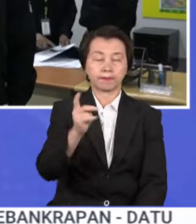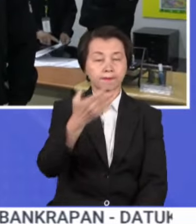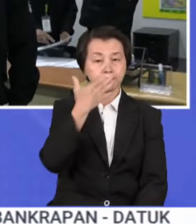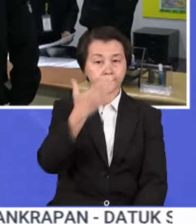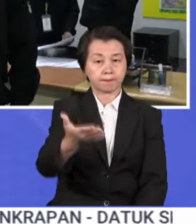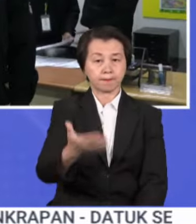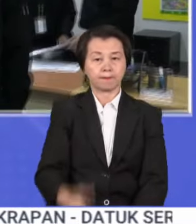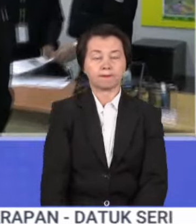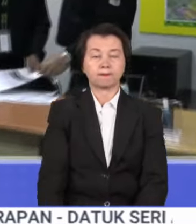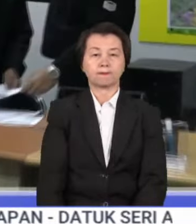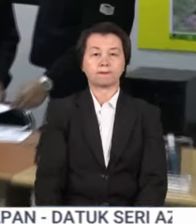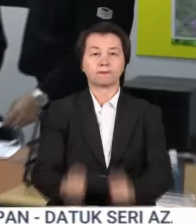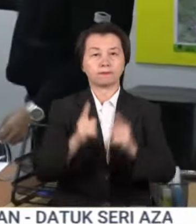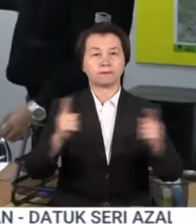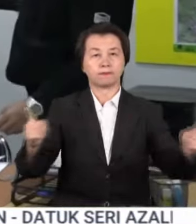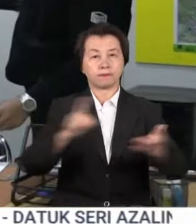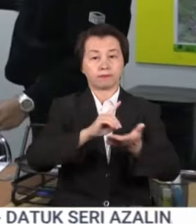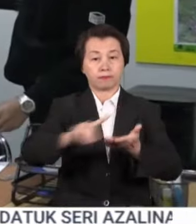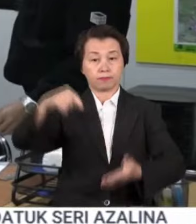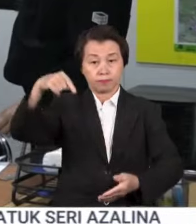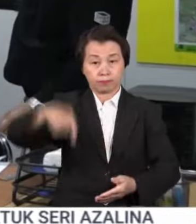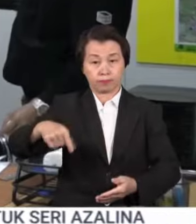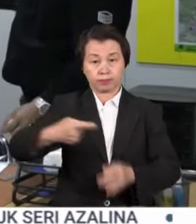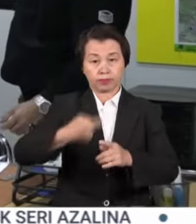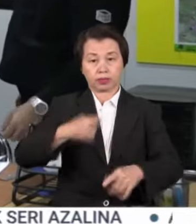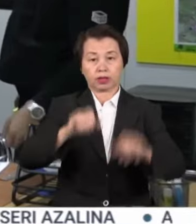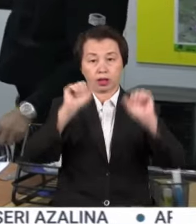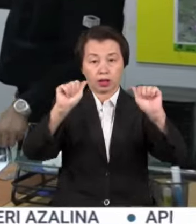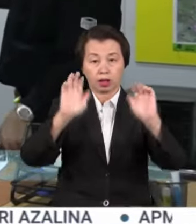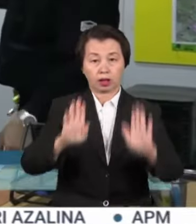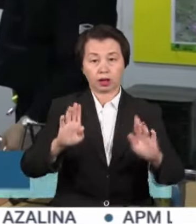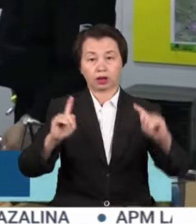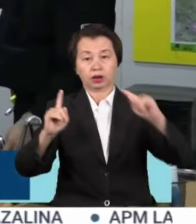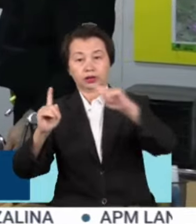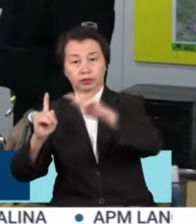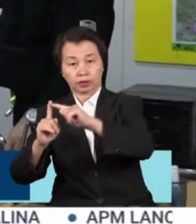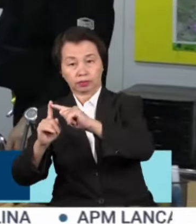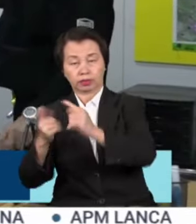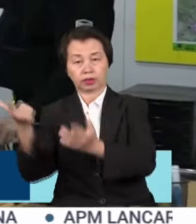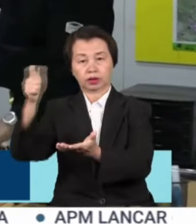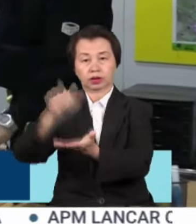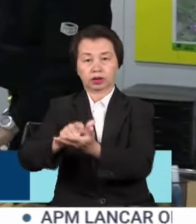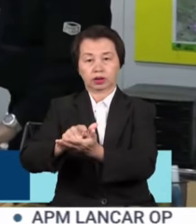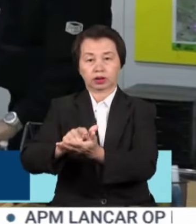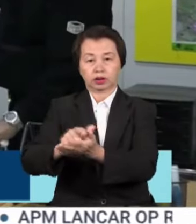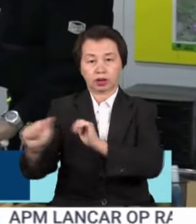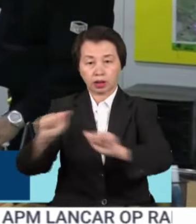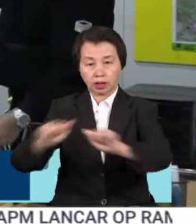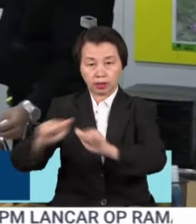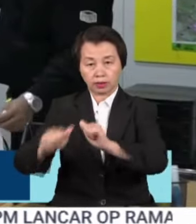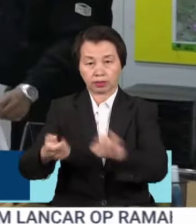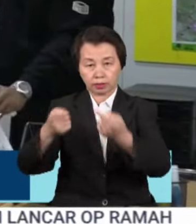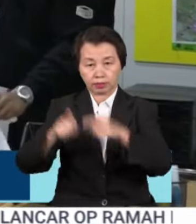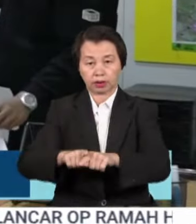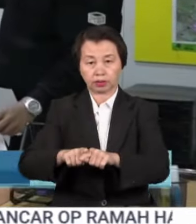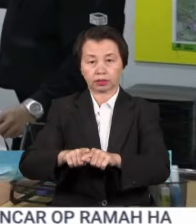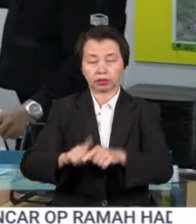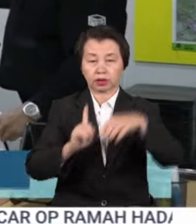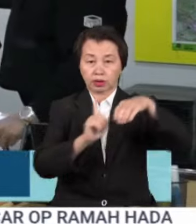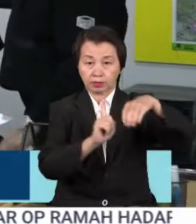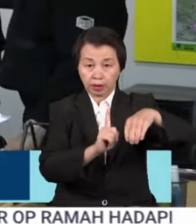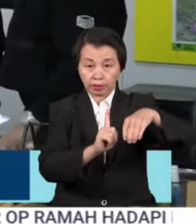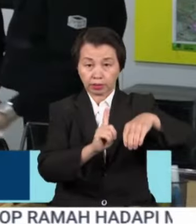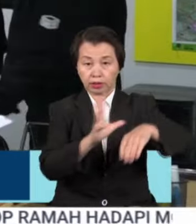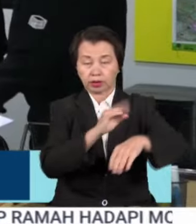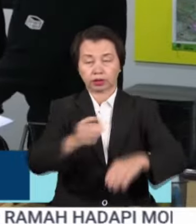kasih. Sepanjang minggu ini dari Ahad hinggalah Selasa kami melaporkan aktiviti yang berlaku di Madinah